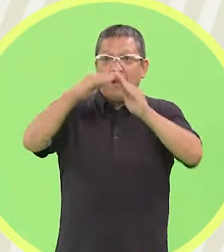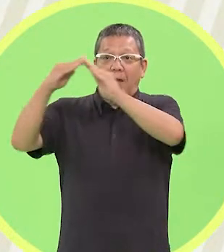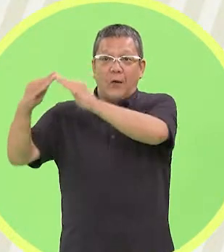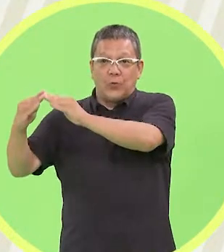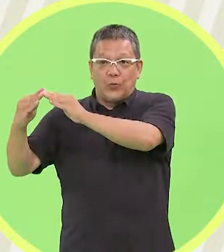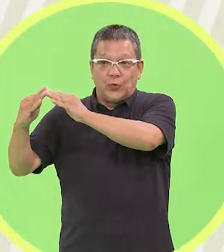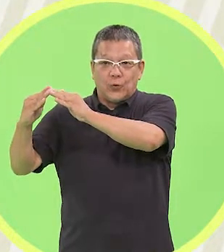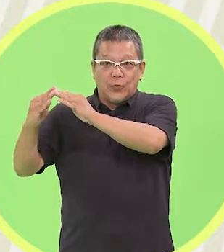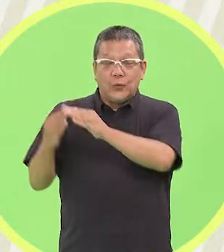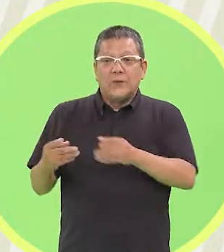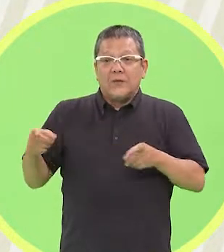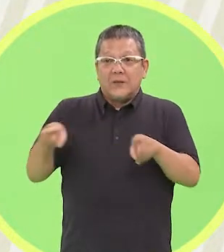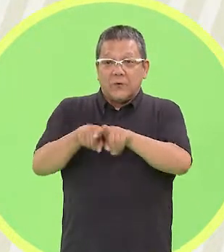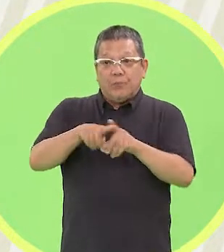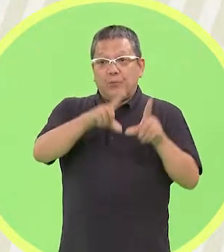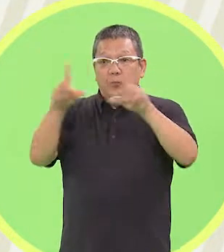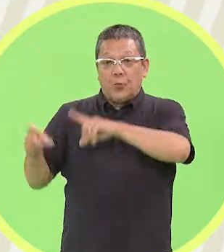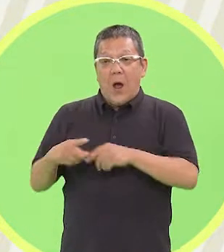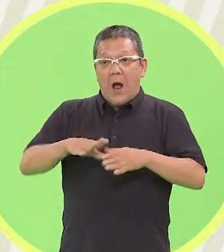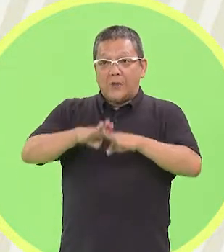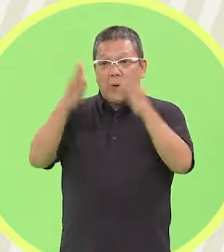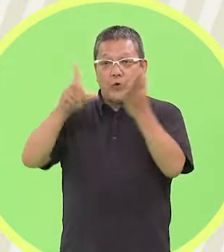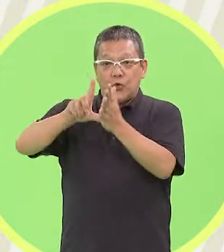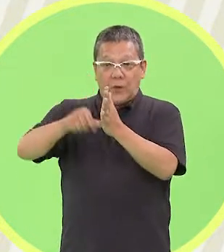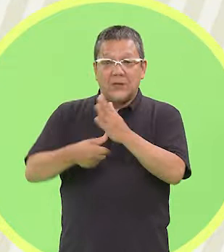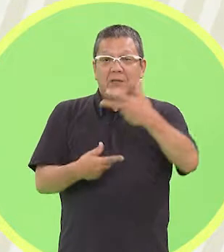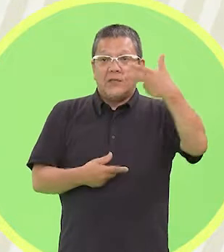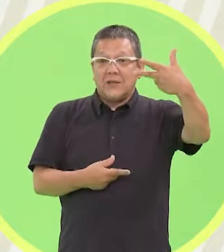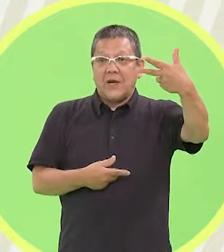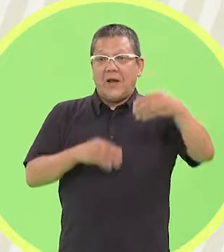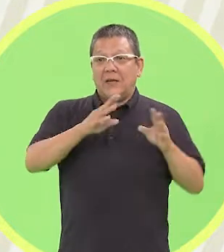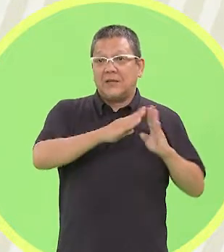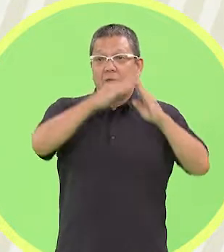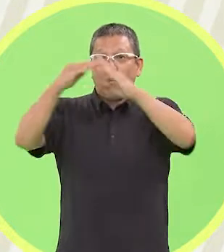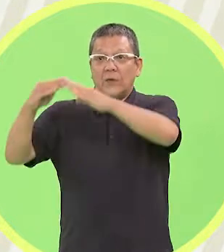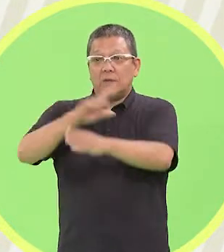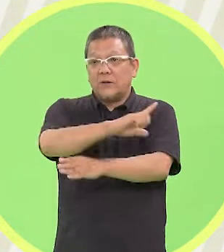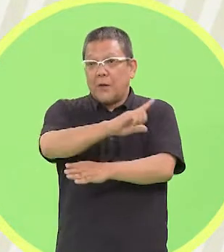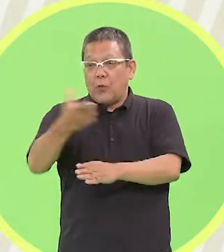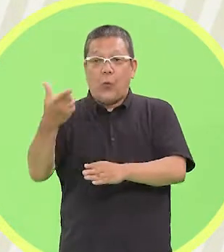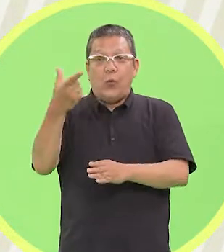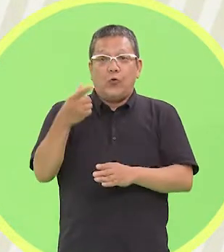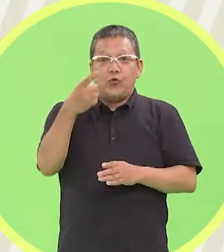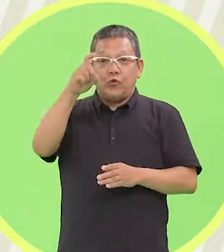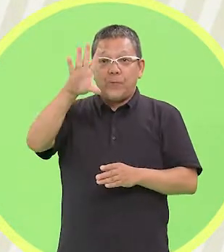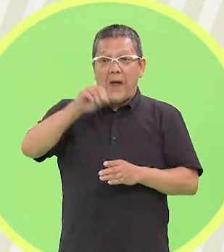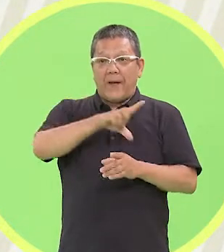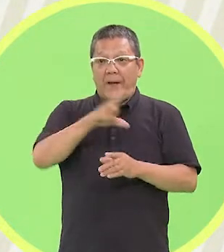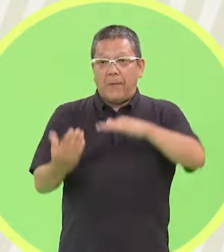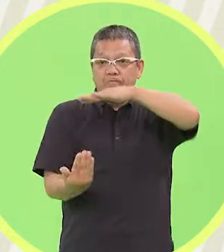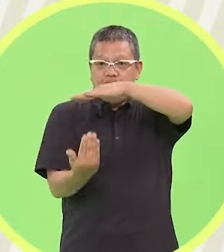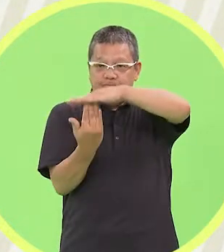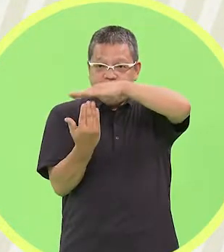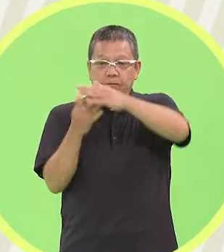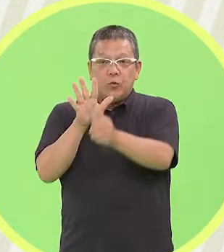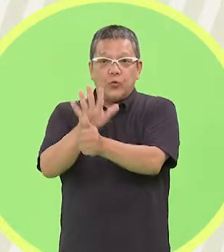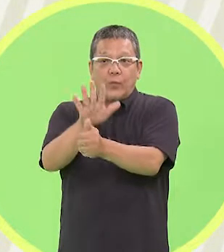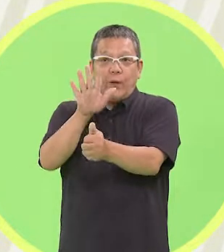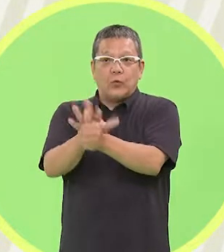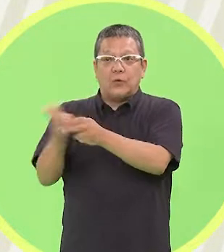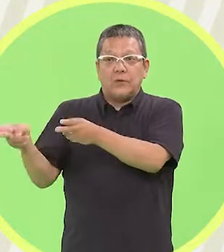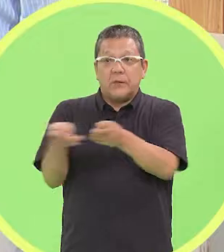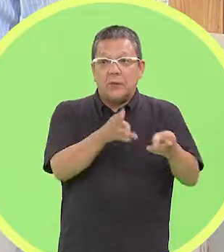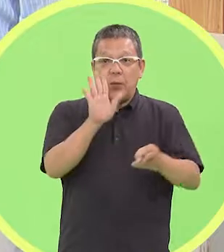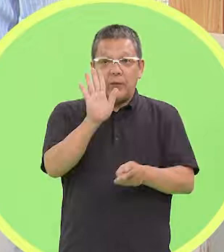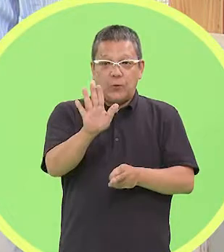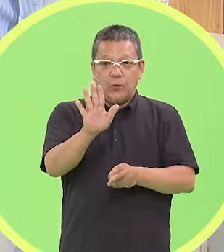に住み替えて同居近居を始める場合、市が引っ越し費用などの一部を10万円を上限に助成するという制